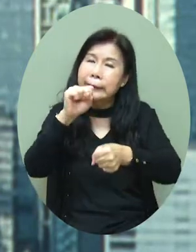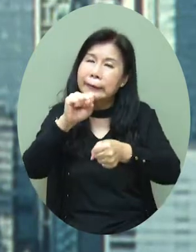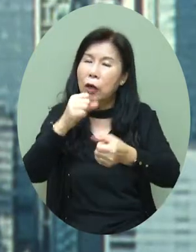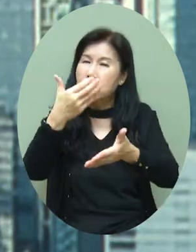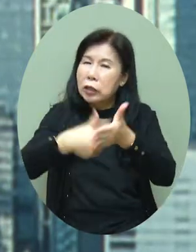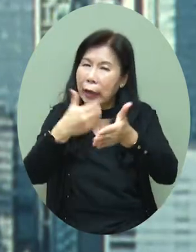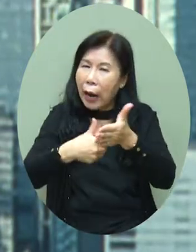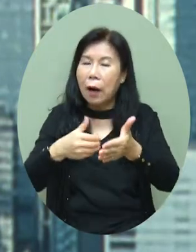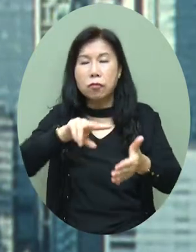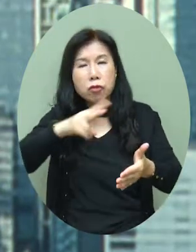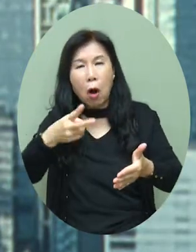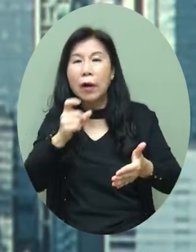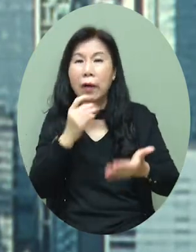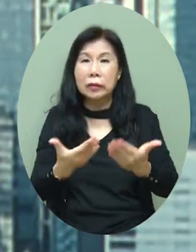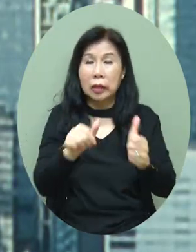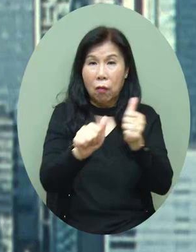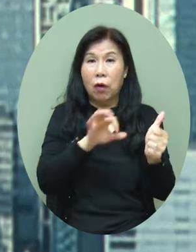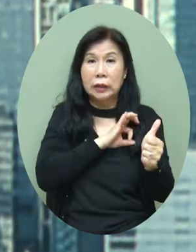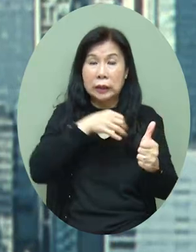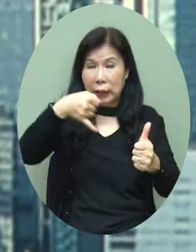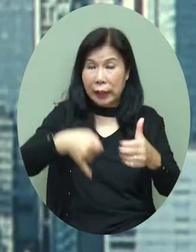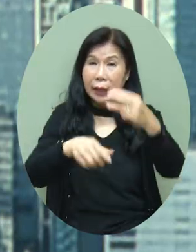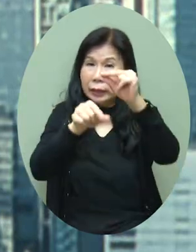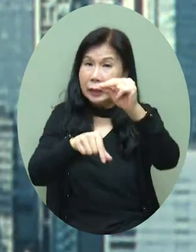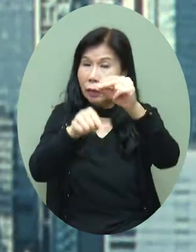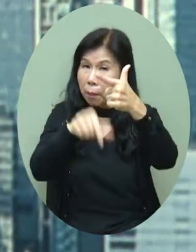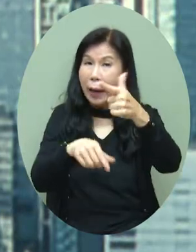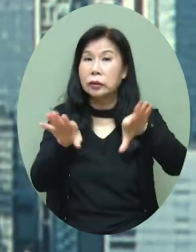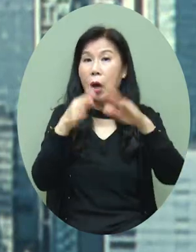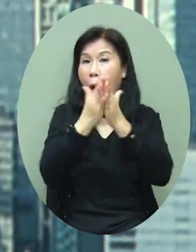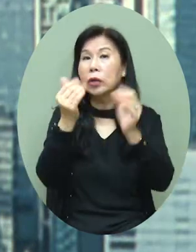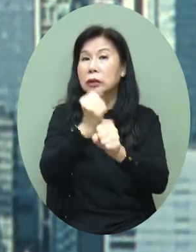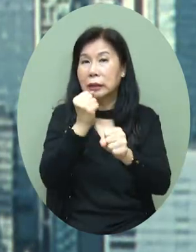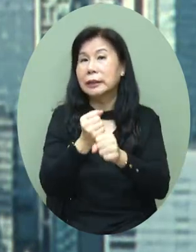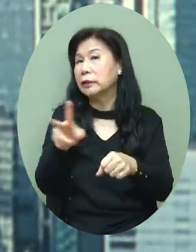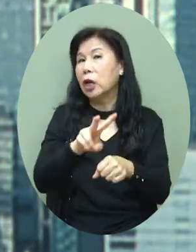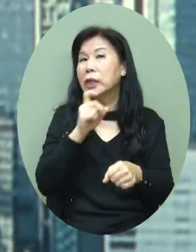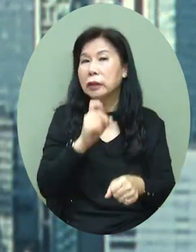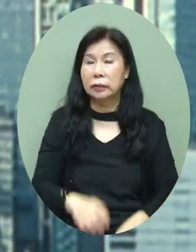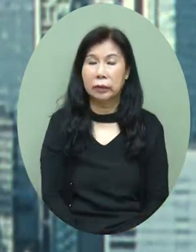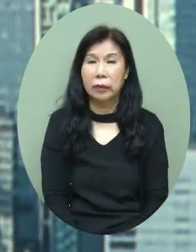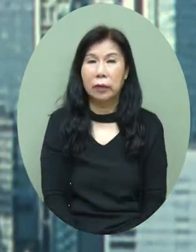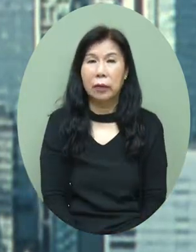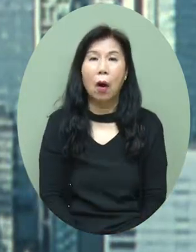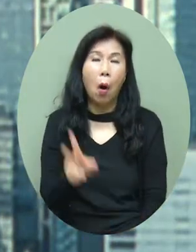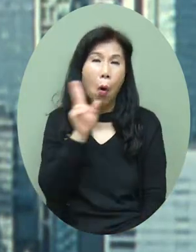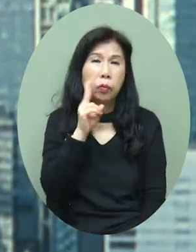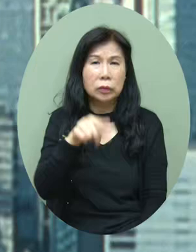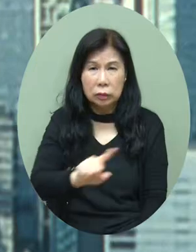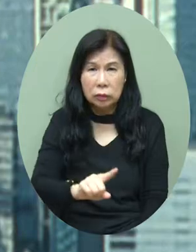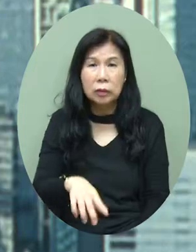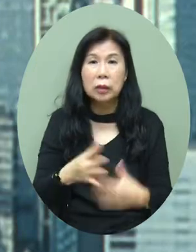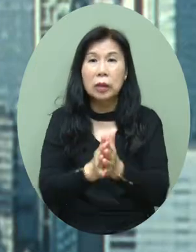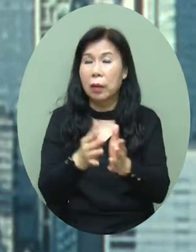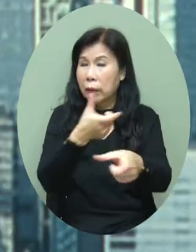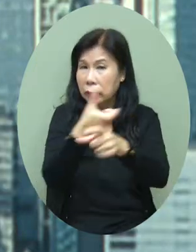呢個咧，我相信委員會喺今年下半年開始呢個工作嘅時候咧，一樣會做呢一個工作嘅。但係呢一個咧，唔等於我哋成個薪